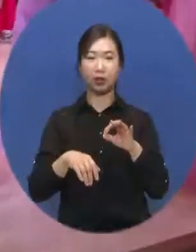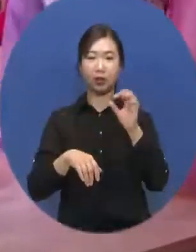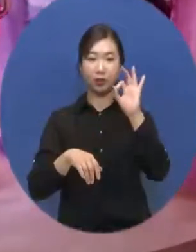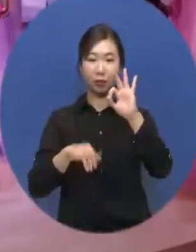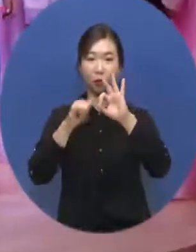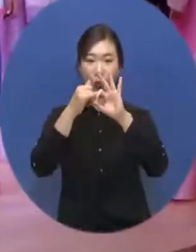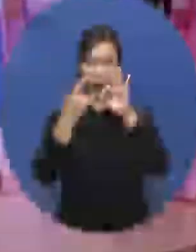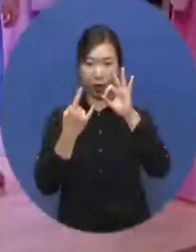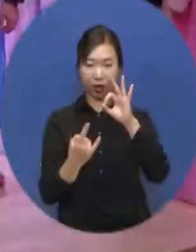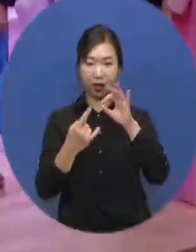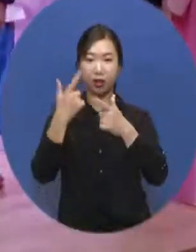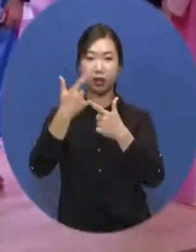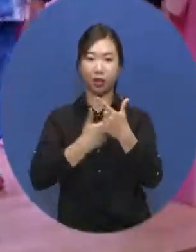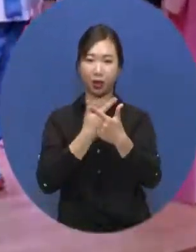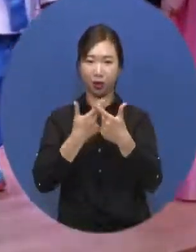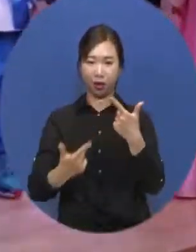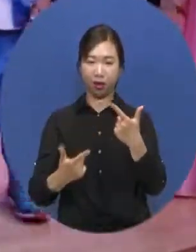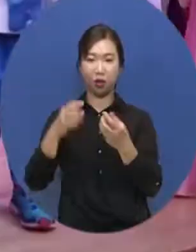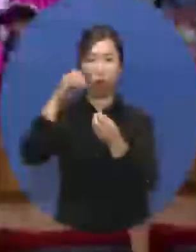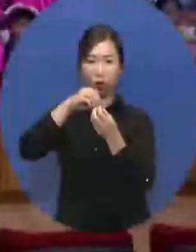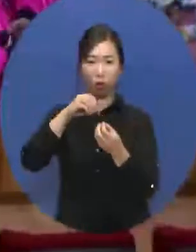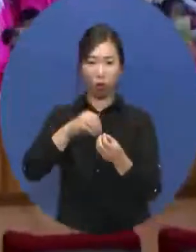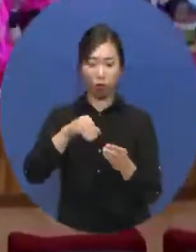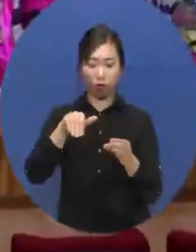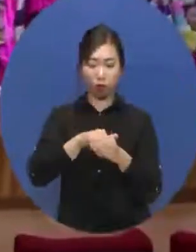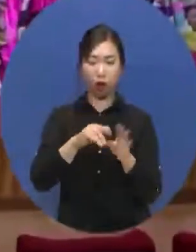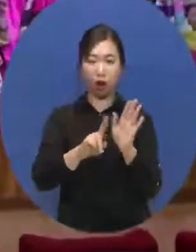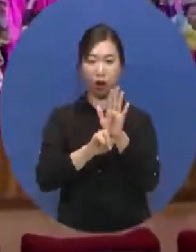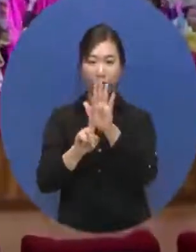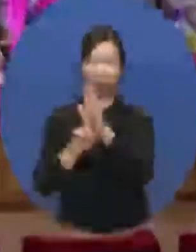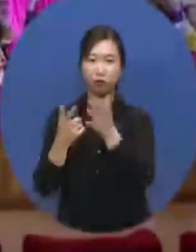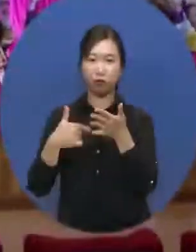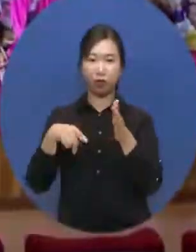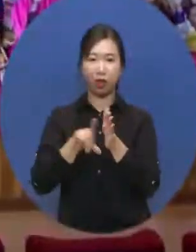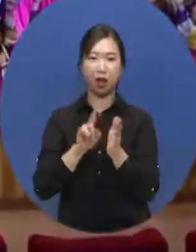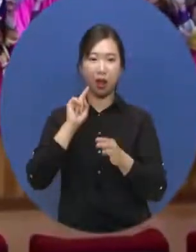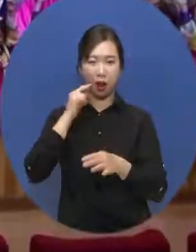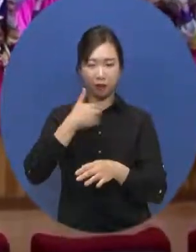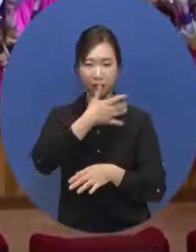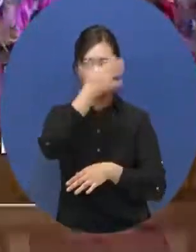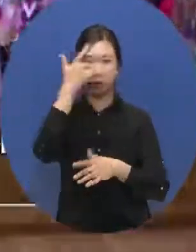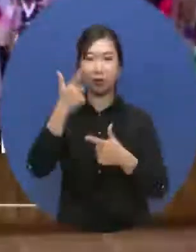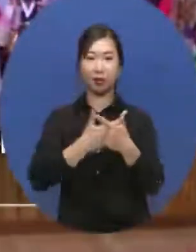전통 문화를 널리 알리기 위한 아름다운 대회였습니다.